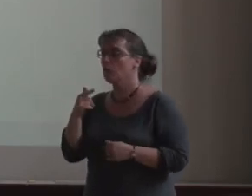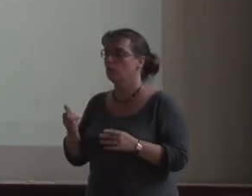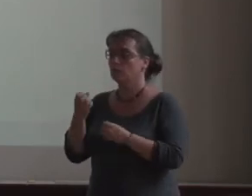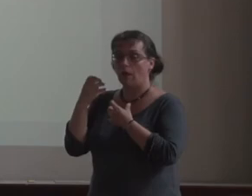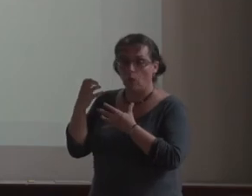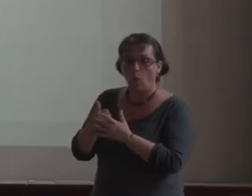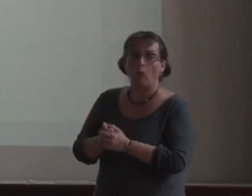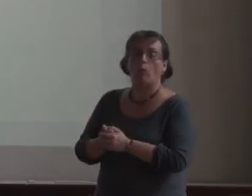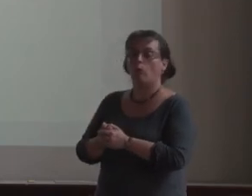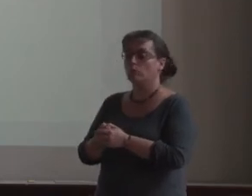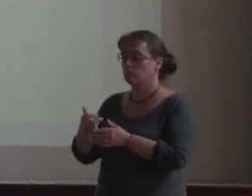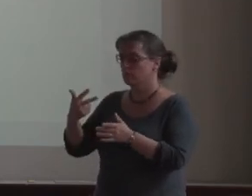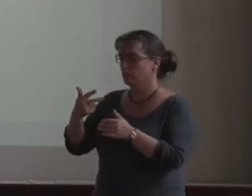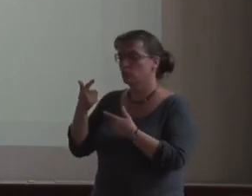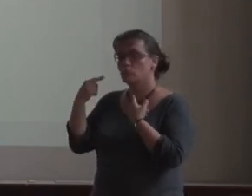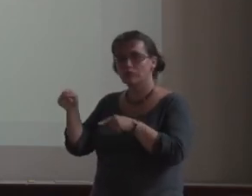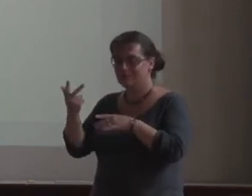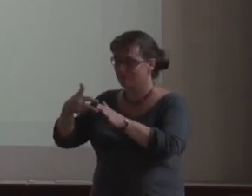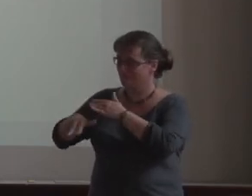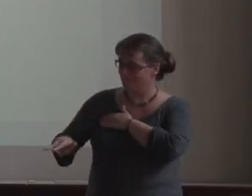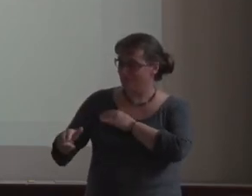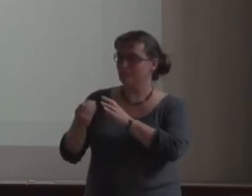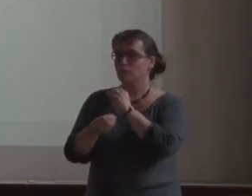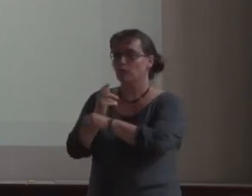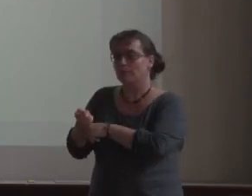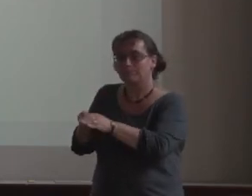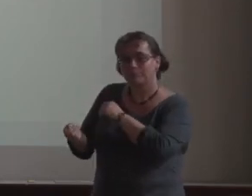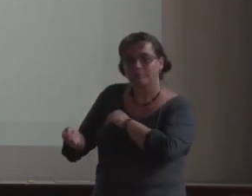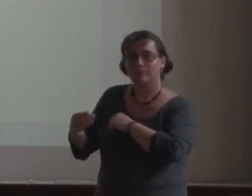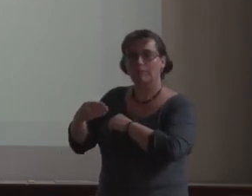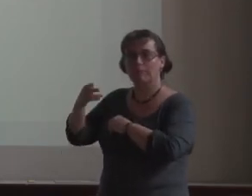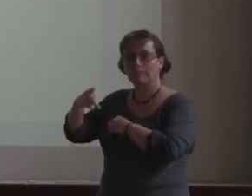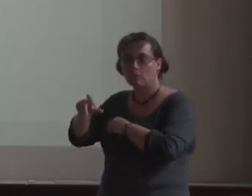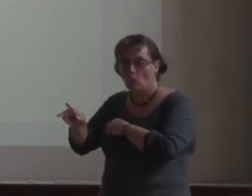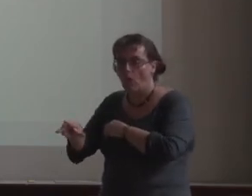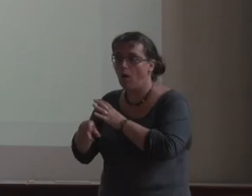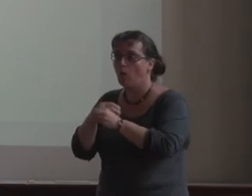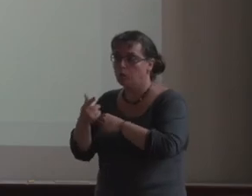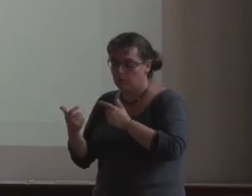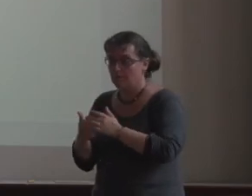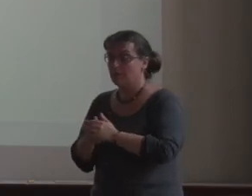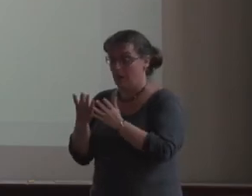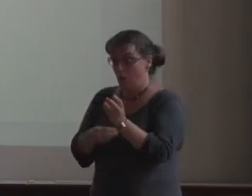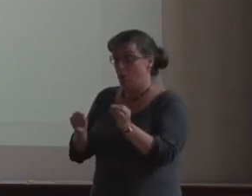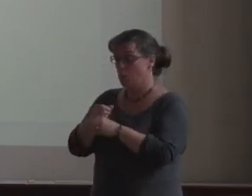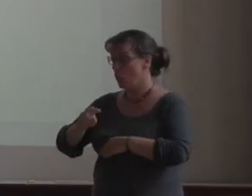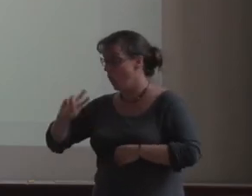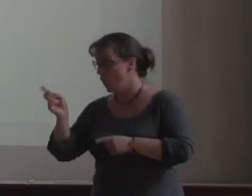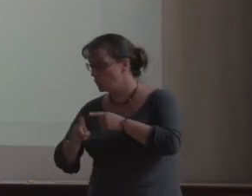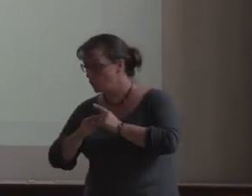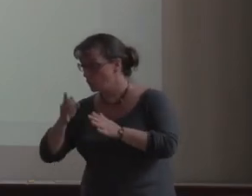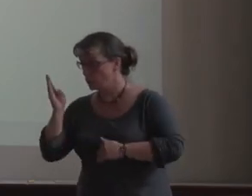voiture. Mais ça permet aussi typiquement de contrôler certaines voitures, certaines